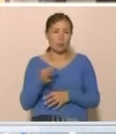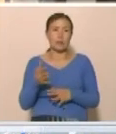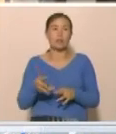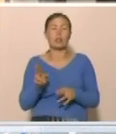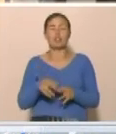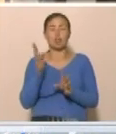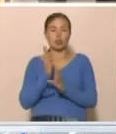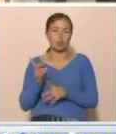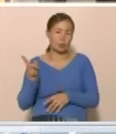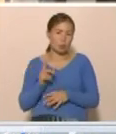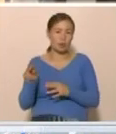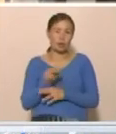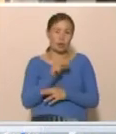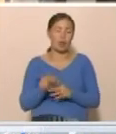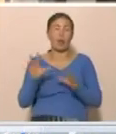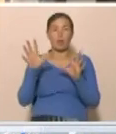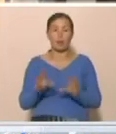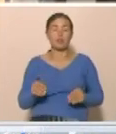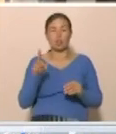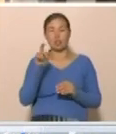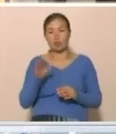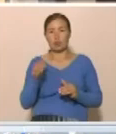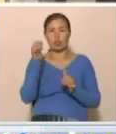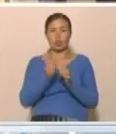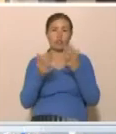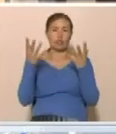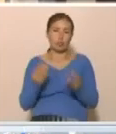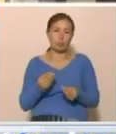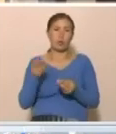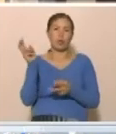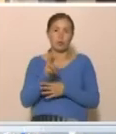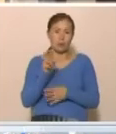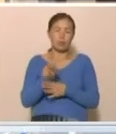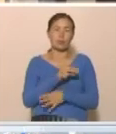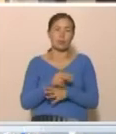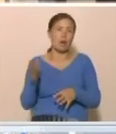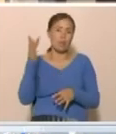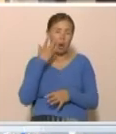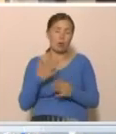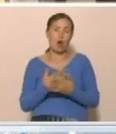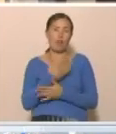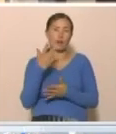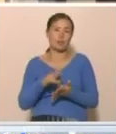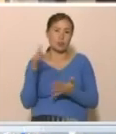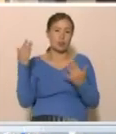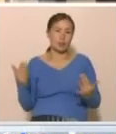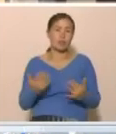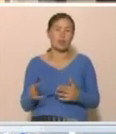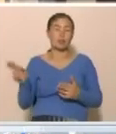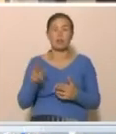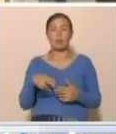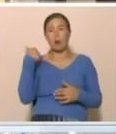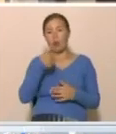стационарном лечении прибывает от 60 до 100 пациентов ежедневно. Отметим, что сдача в эксплуатацию нового центра планируется на конец этого